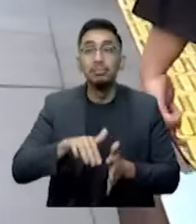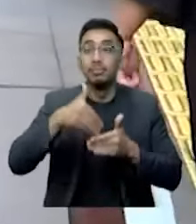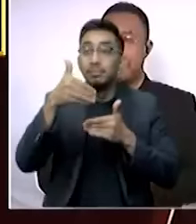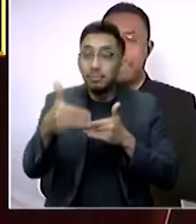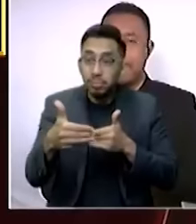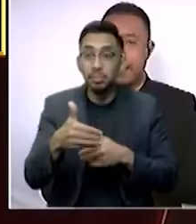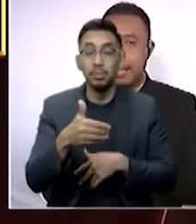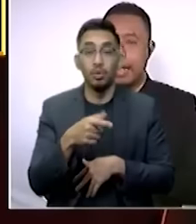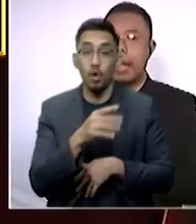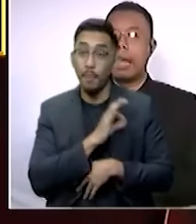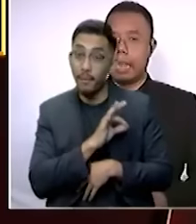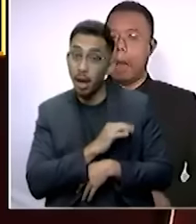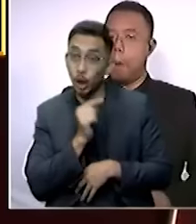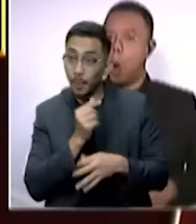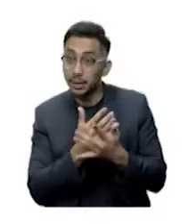kita masyarakat.